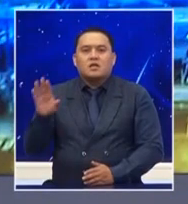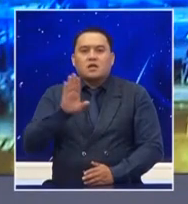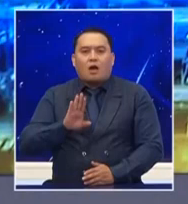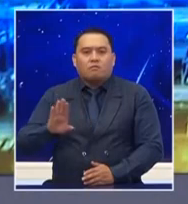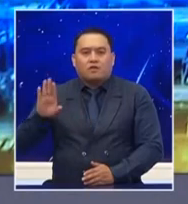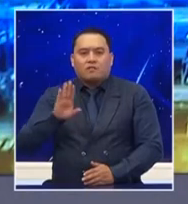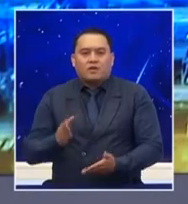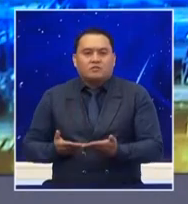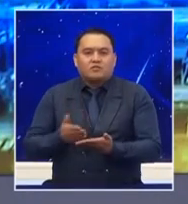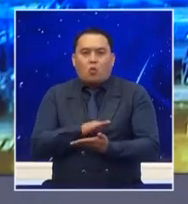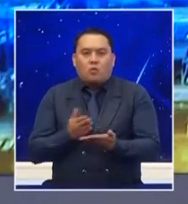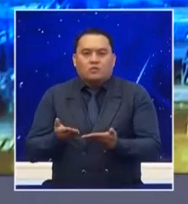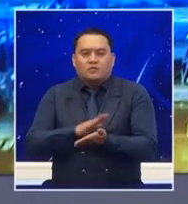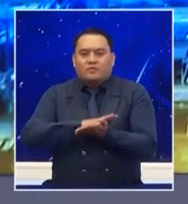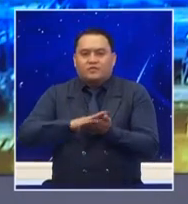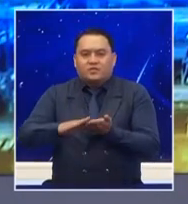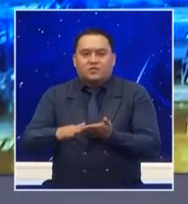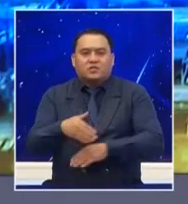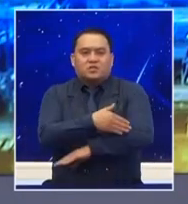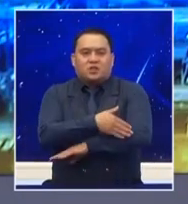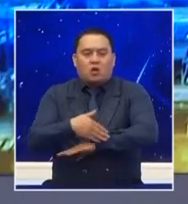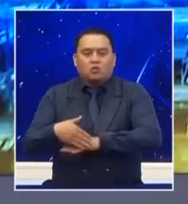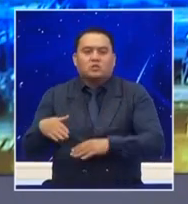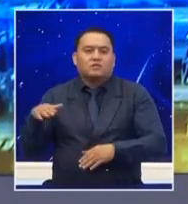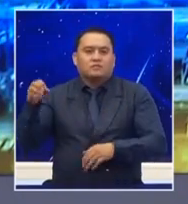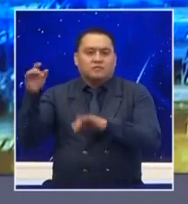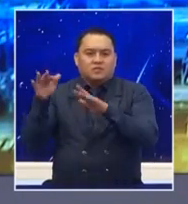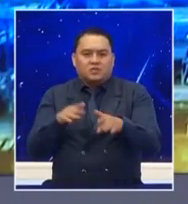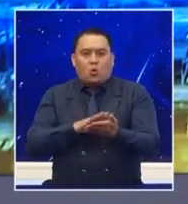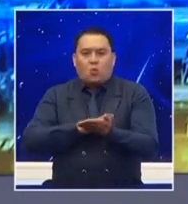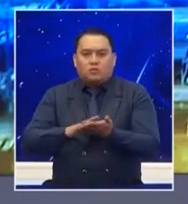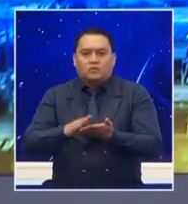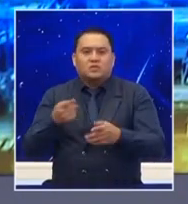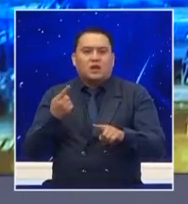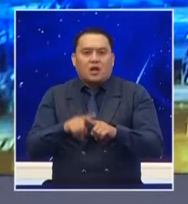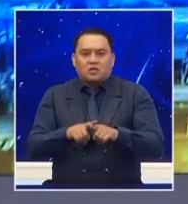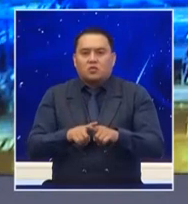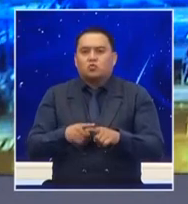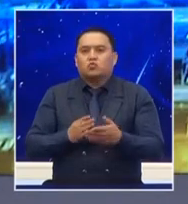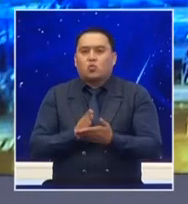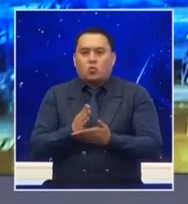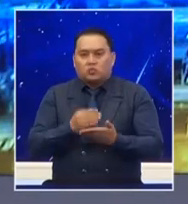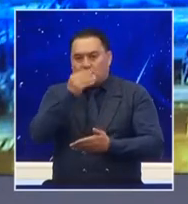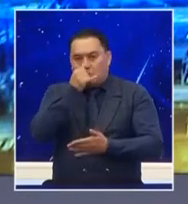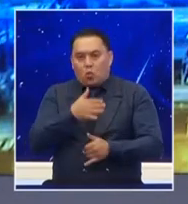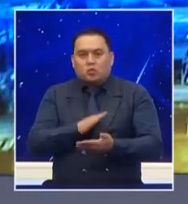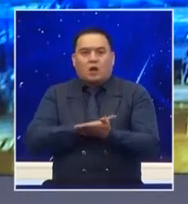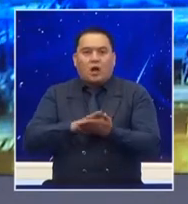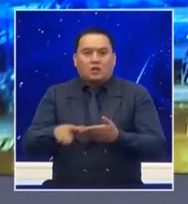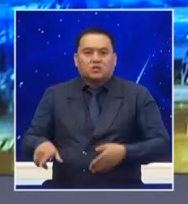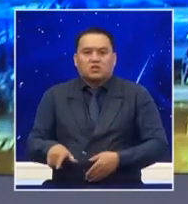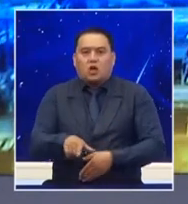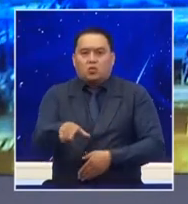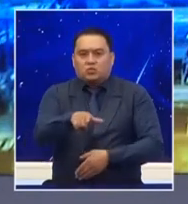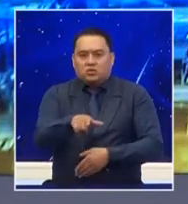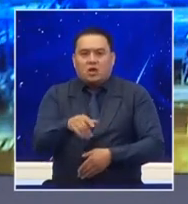Европейские снегоуборочные машины появятся на улицах Талдыкургана. Почему нынешняя техника коммунальных служб не способна очистить тротуары